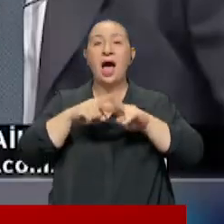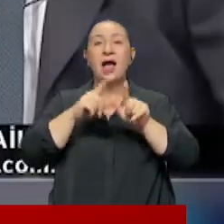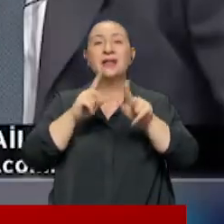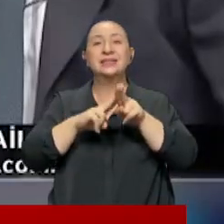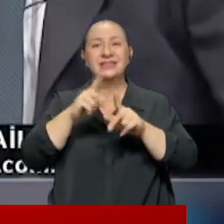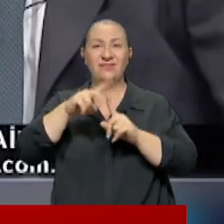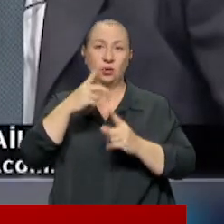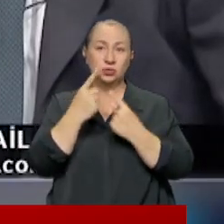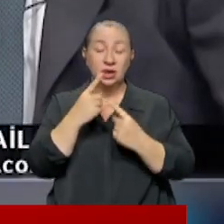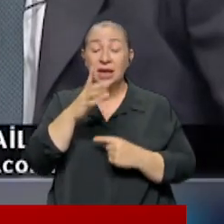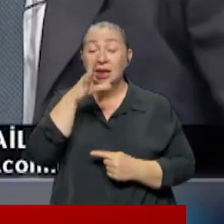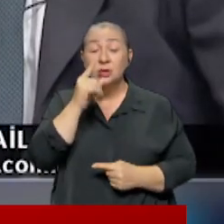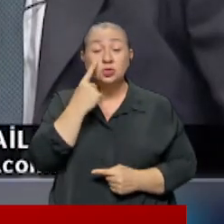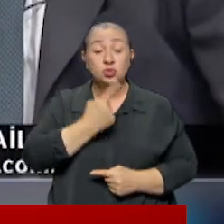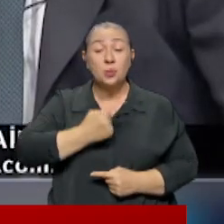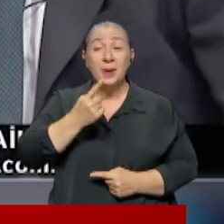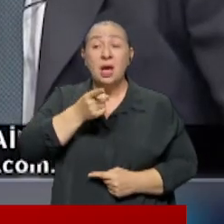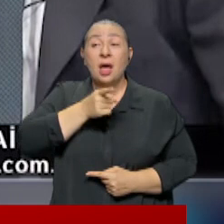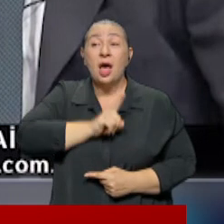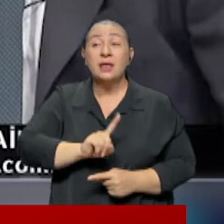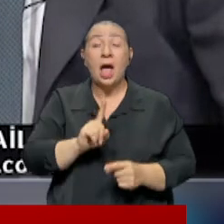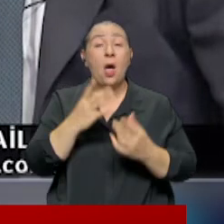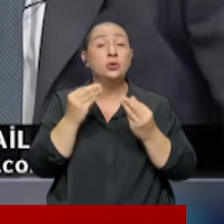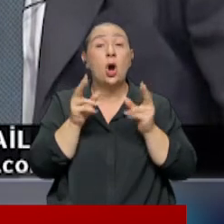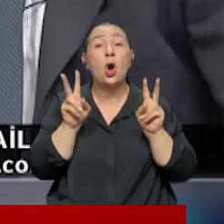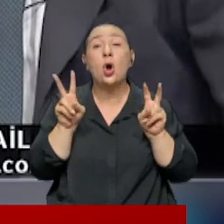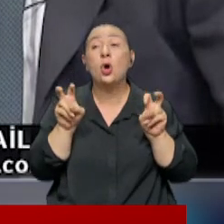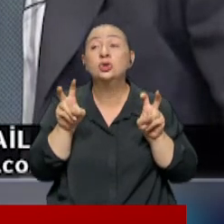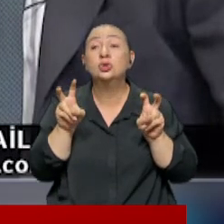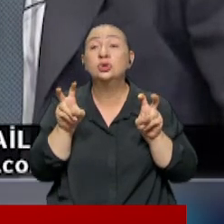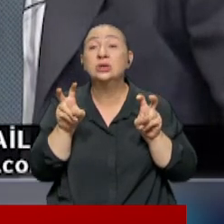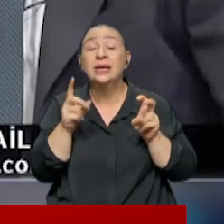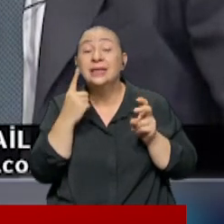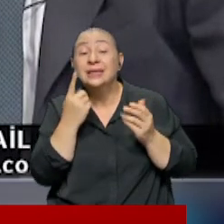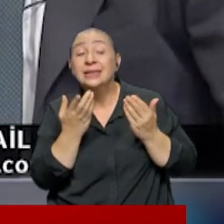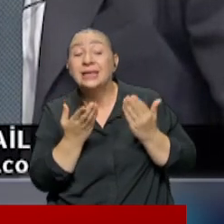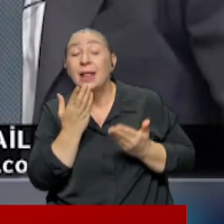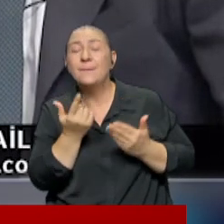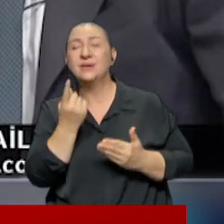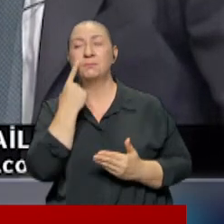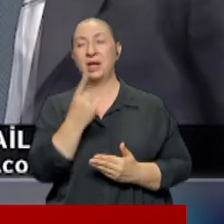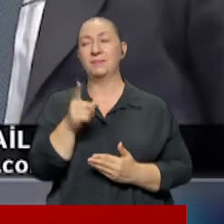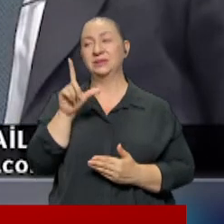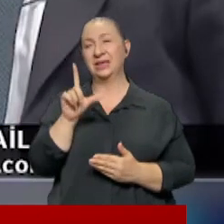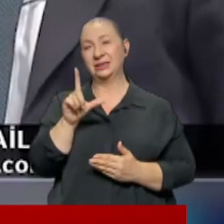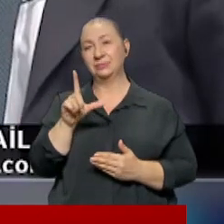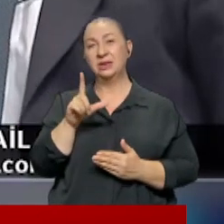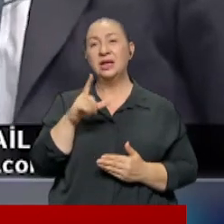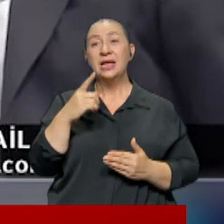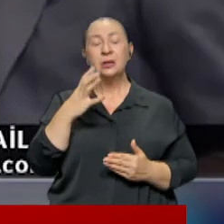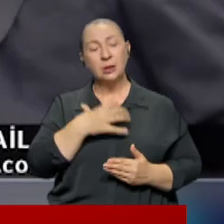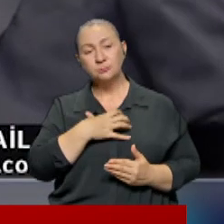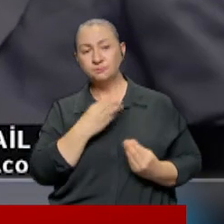konuştu. Kimin Cumhurbaşkanı adayı olacağı konusunda background'una biraz bakılması icap eder. Sağduyusu